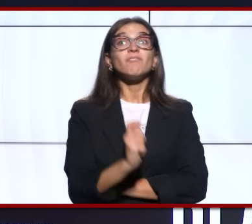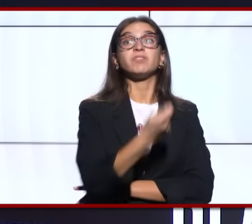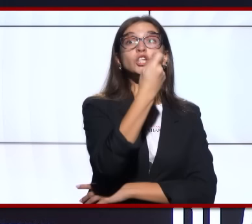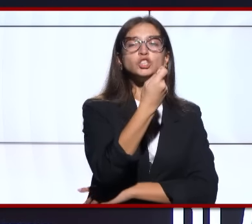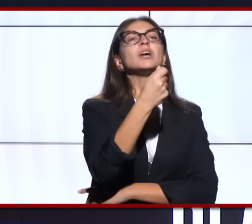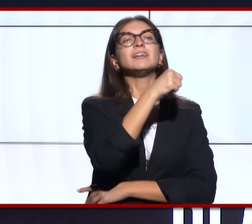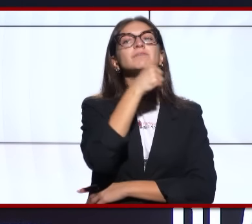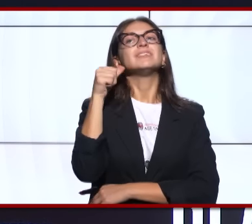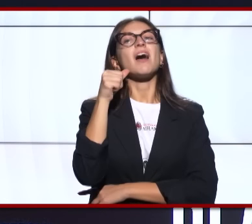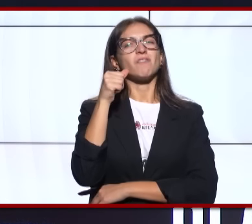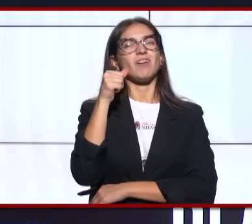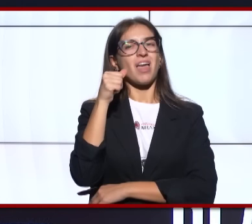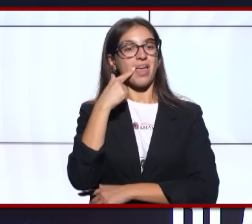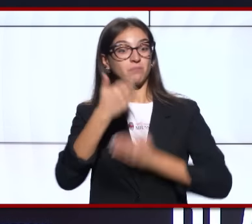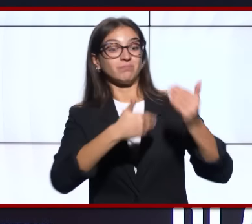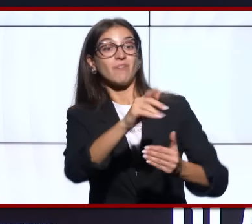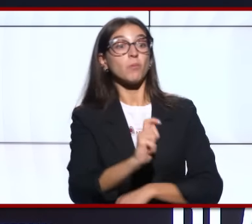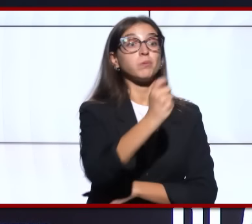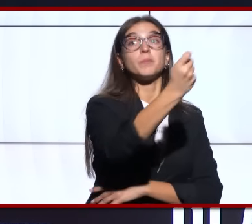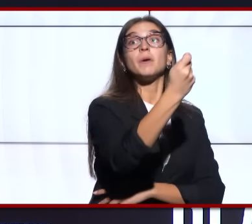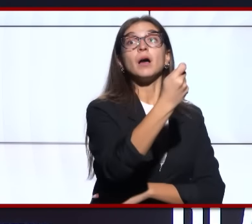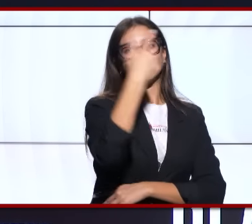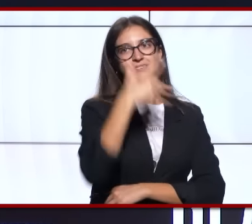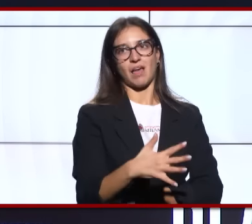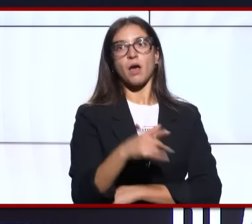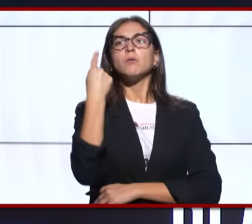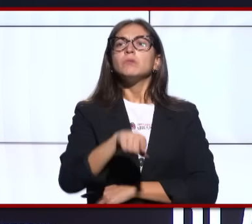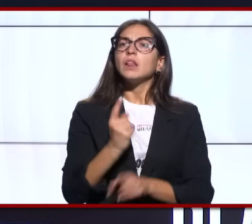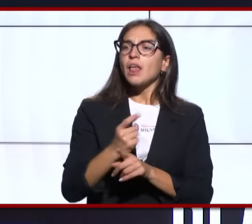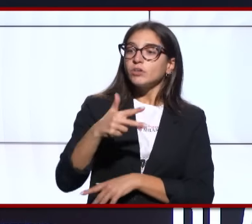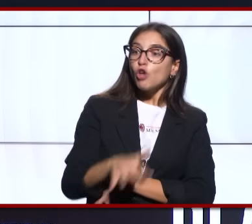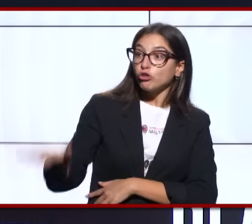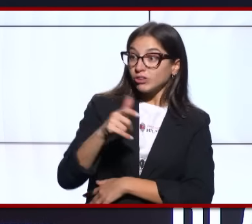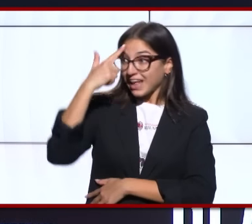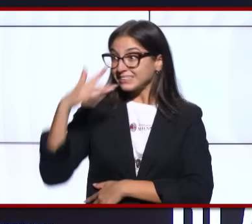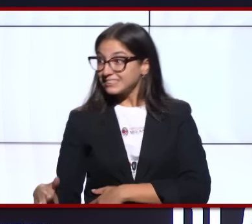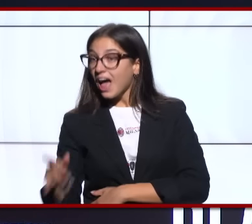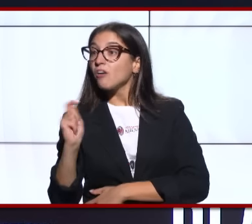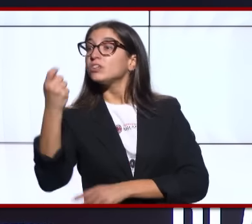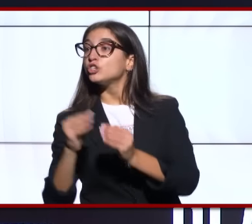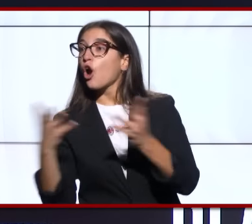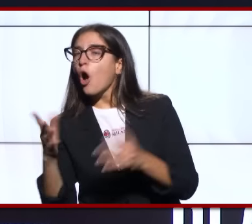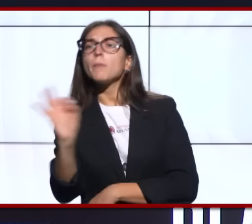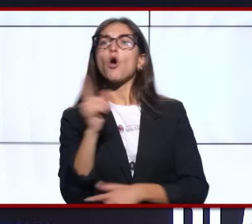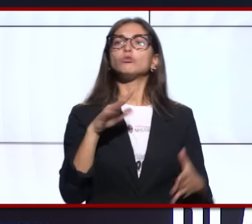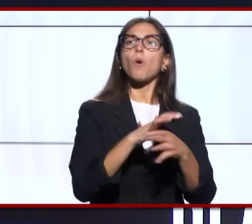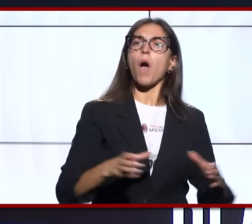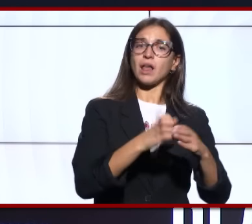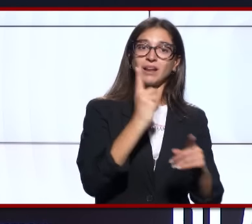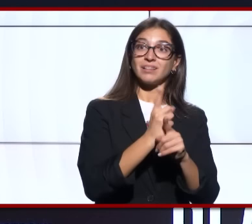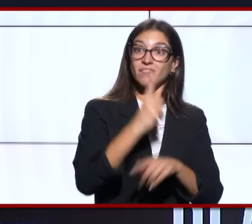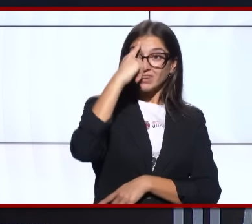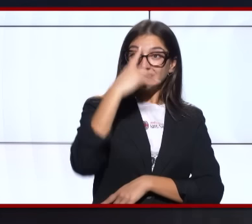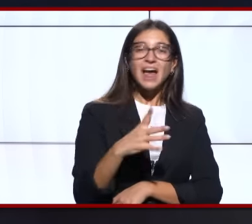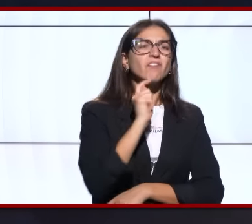per continuare a vincere Secondo te lo deve sapere più la società o lo deve sapere la squadra con la mentalità con la convinzione da metterci